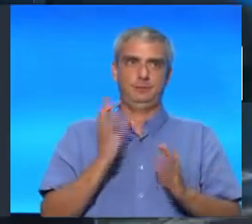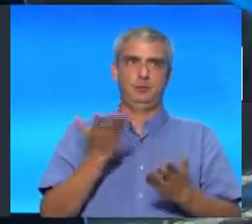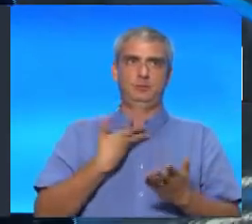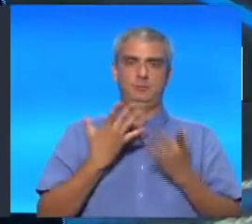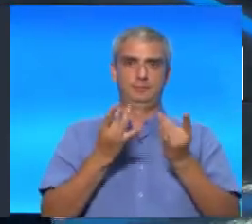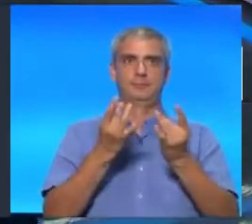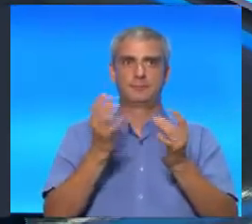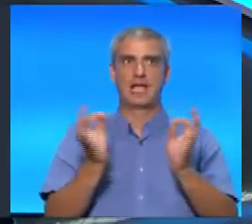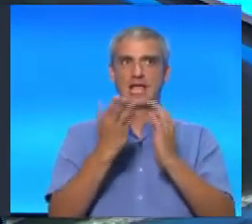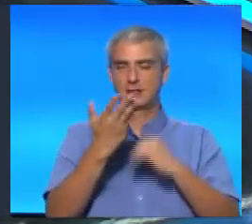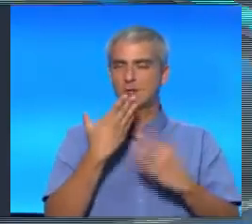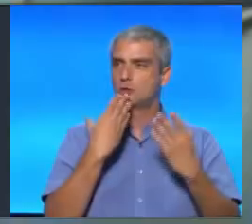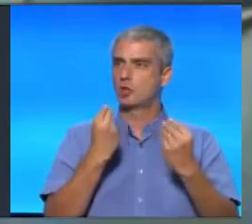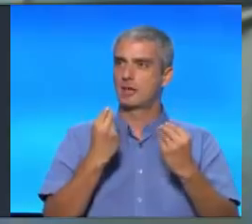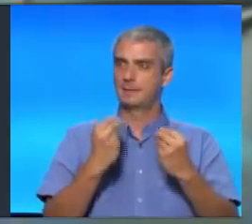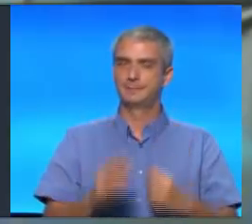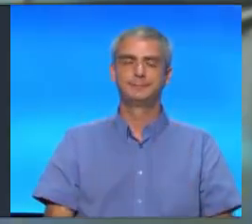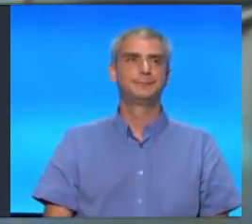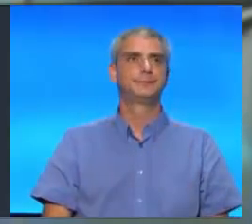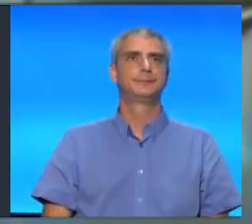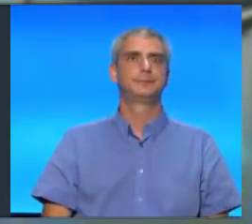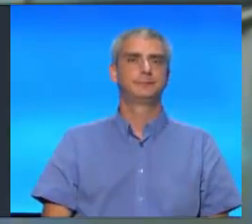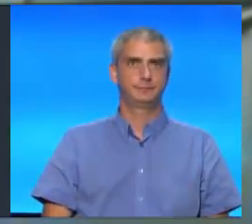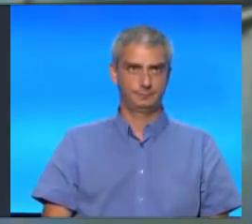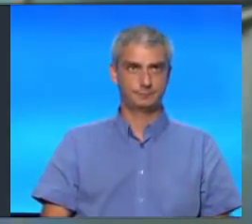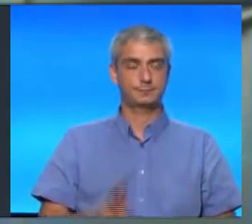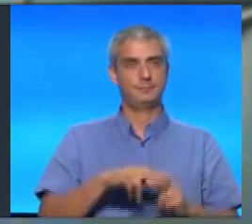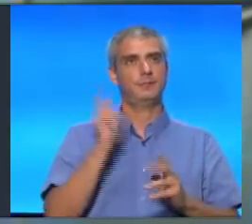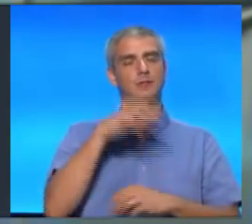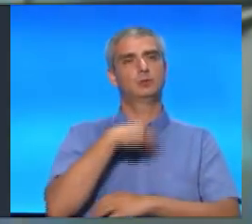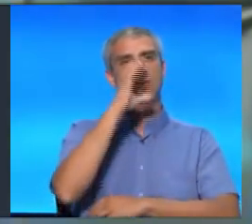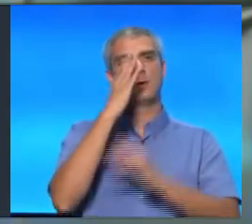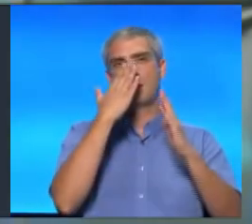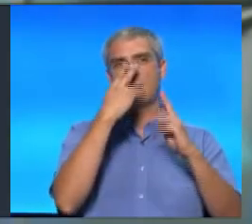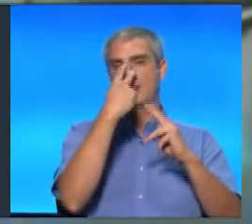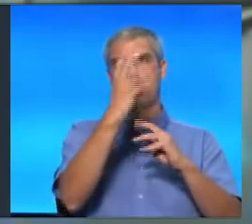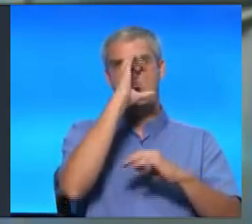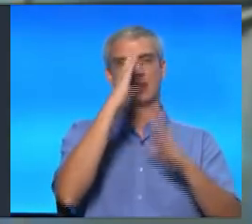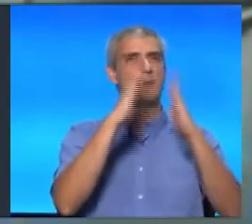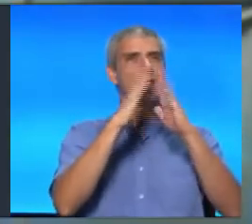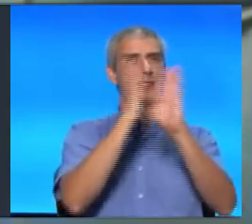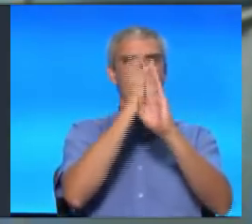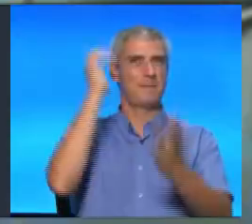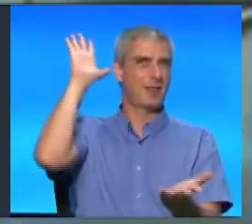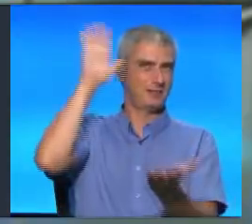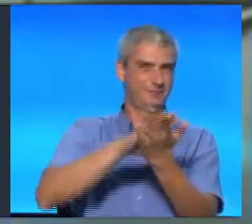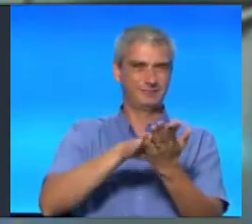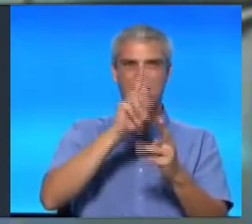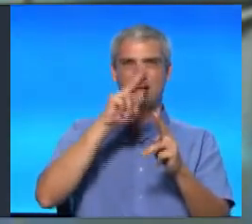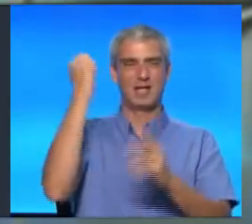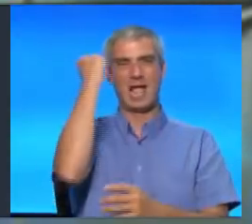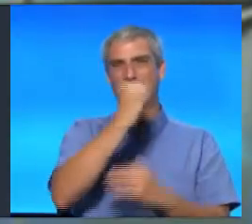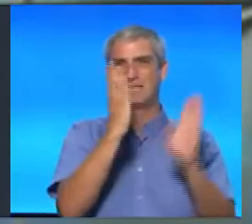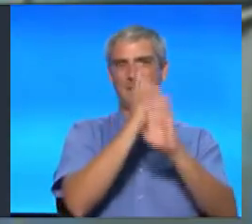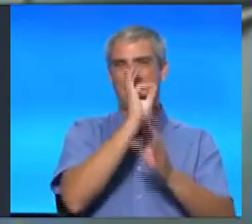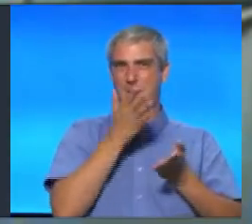תודה רבה על הדברים, קטי. תודה. אחרי שבאו לצפות בהריסת בית המחבל שרצח את ביתם בפיגוע הדריסה בשכונת ארמון